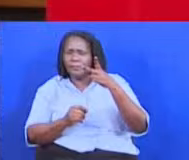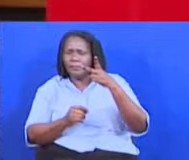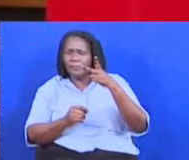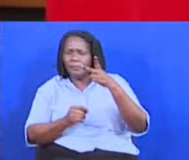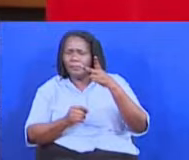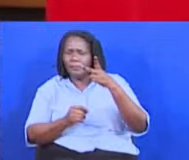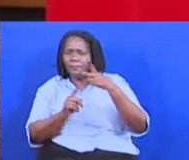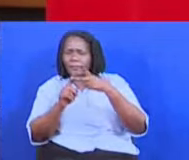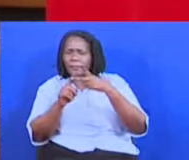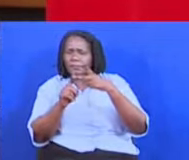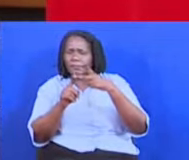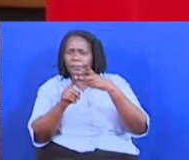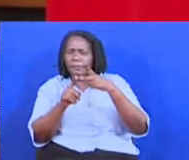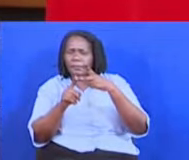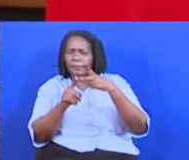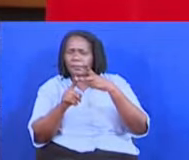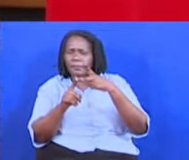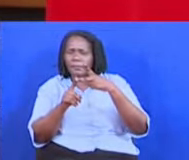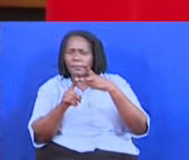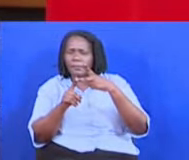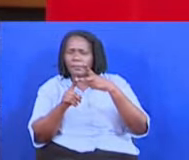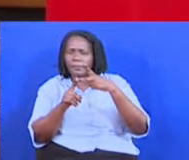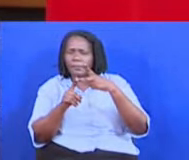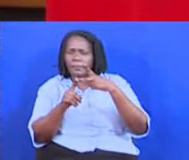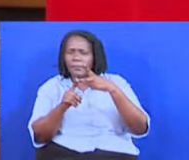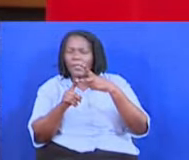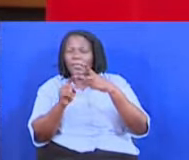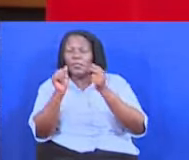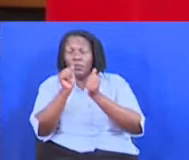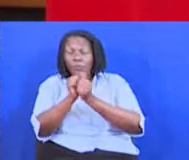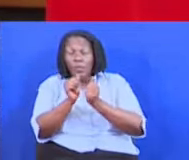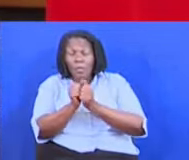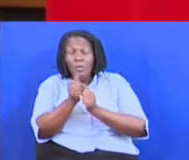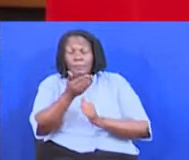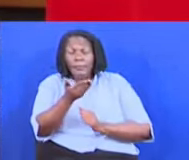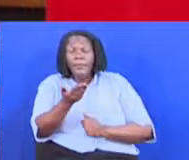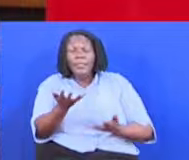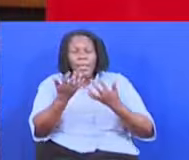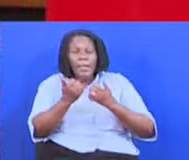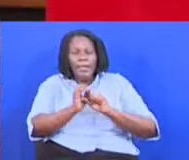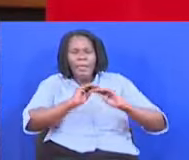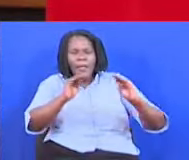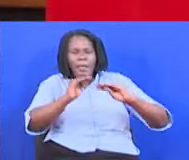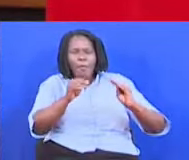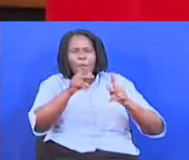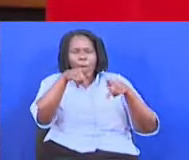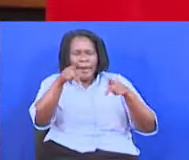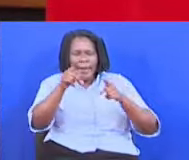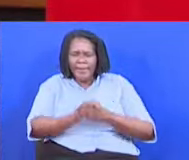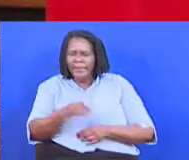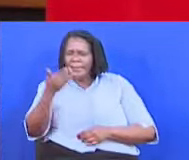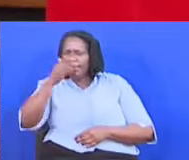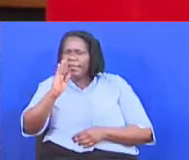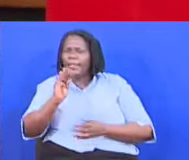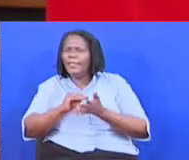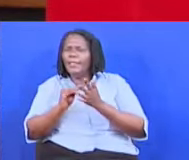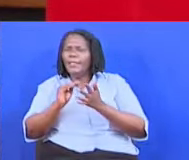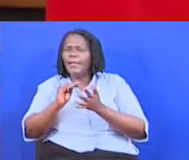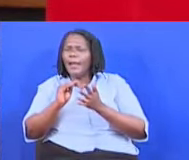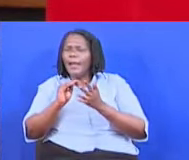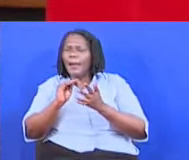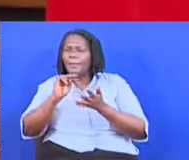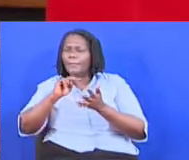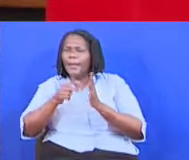kwa kuwa jambo hili linahitaji elimu kubwa kwa wananchi, serikali na mkakati gani wa kutoa